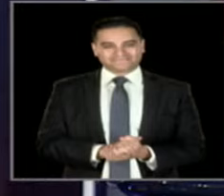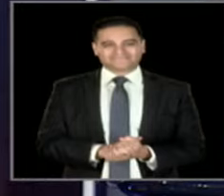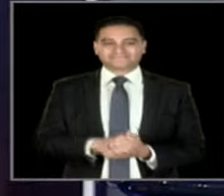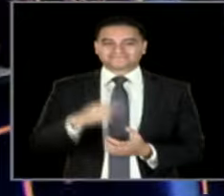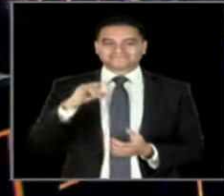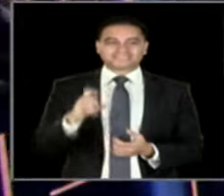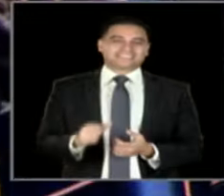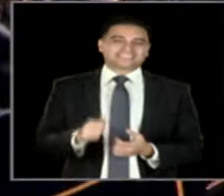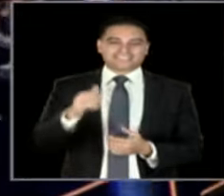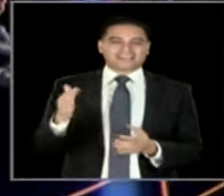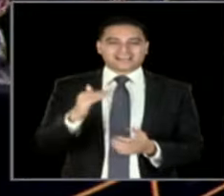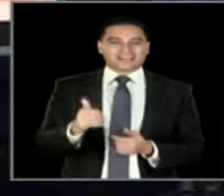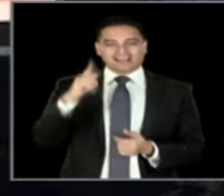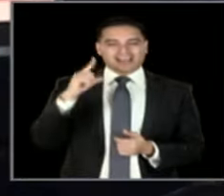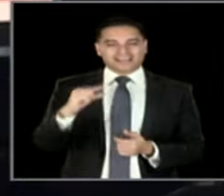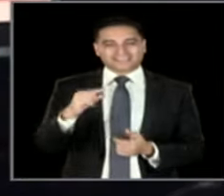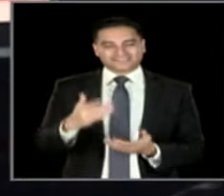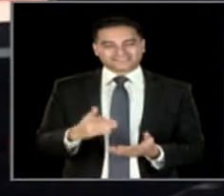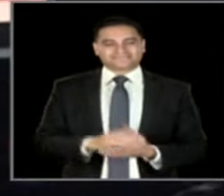دينا خالد.